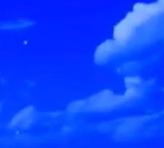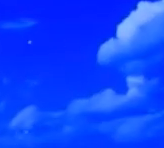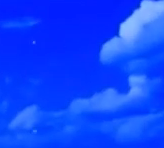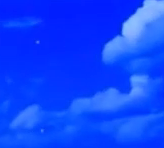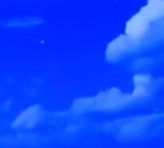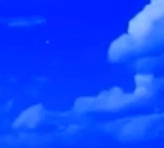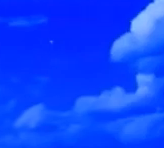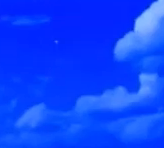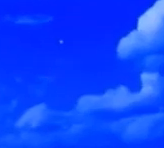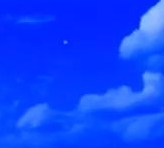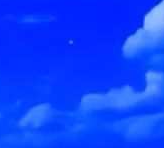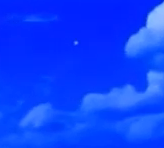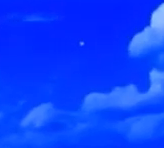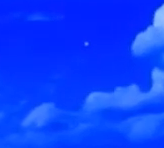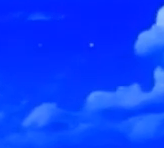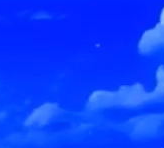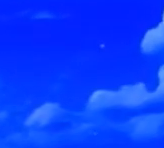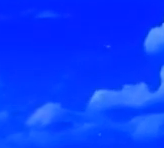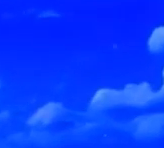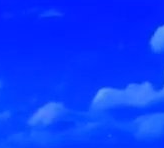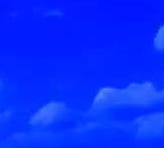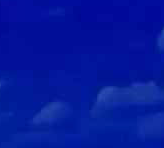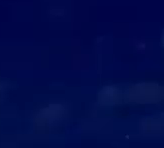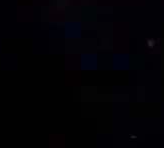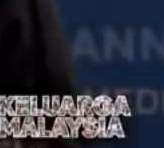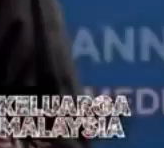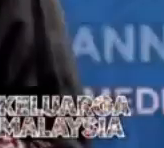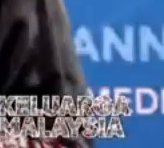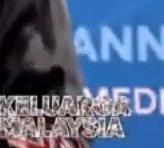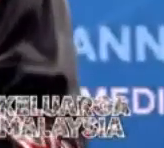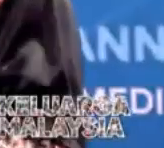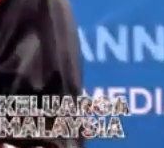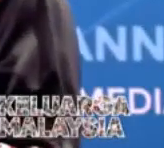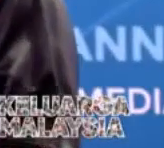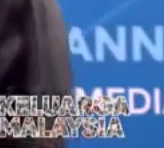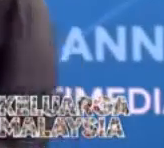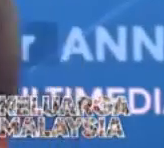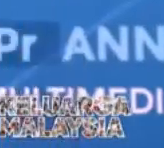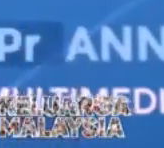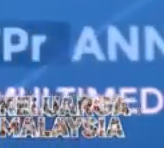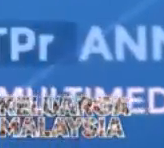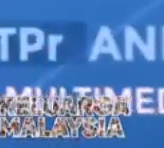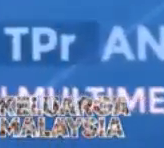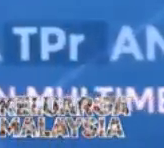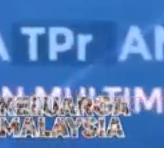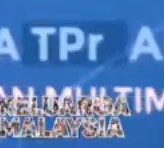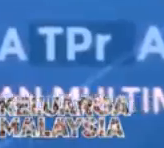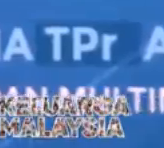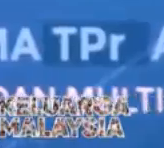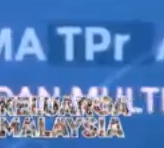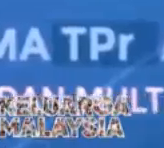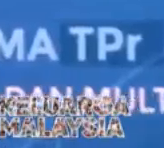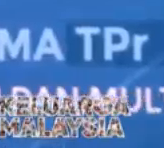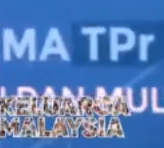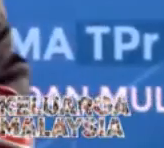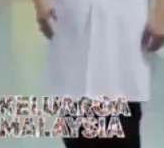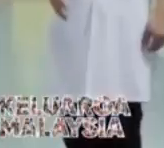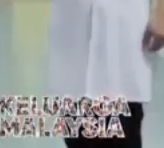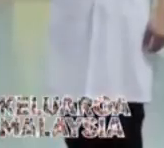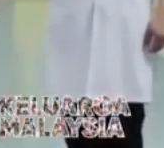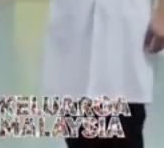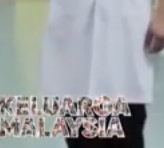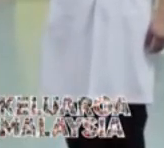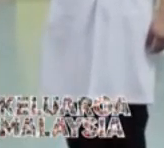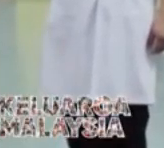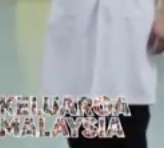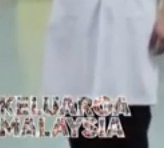Nilai dalam keluarga Malaysia ada nilai-nilai kesyukuran. Kalau kita syukur, Tuhan akan permudahkan lagi, tambah lagi nikmat kepada